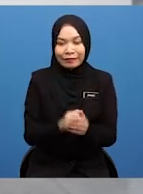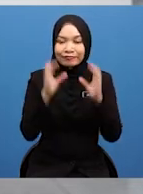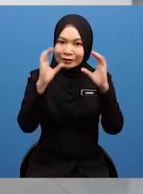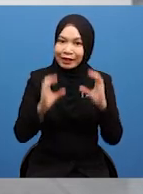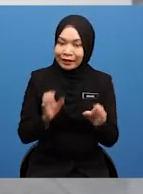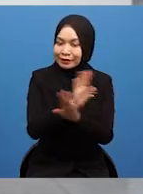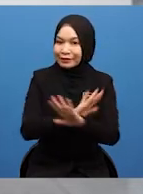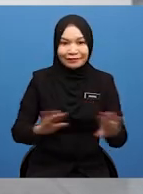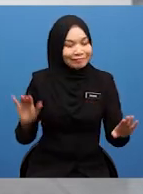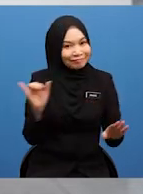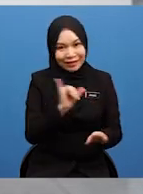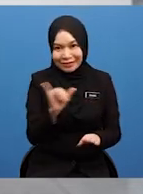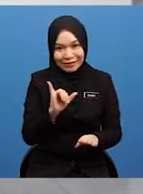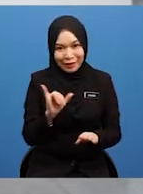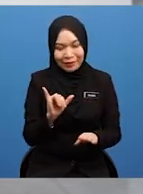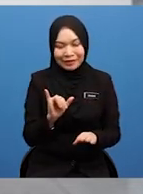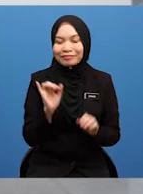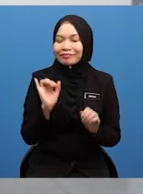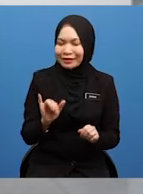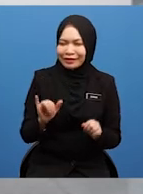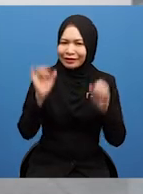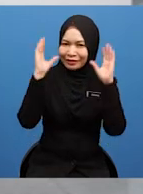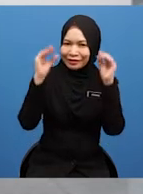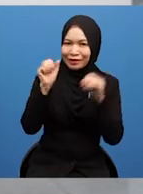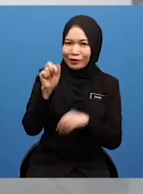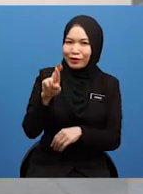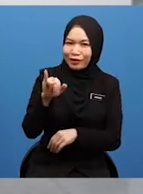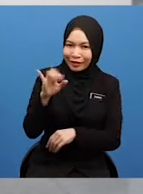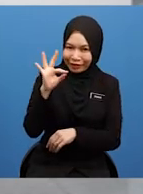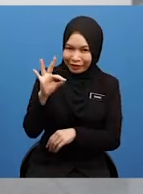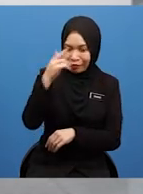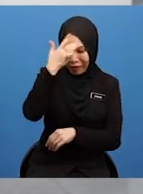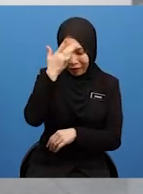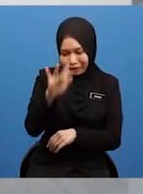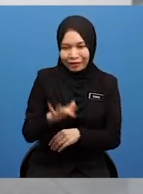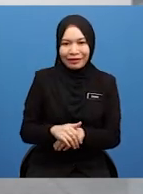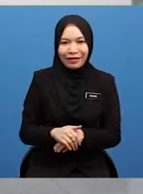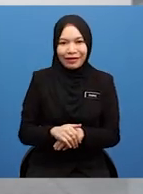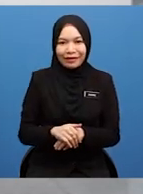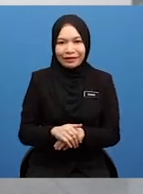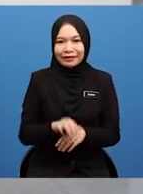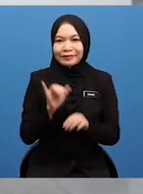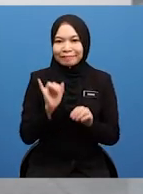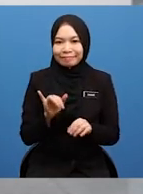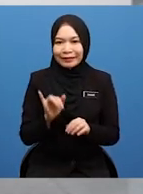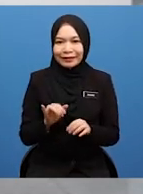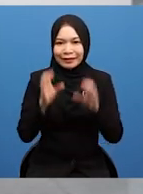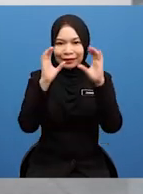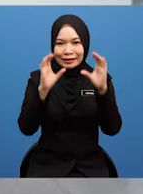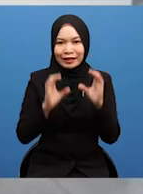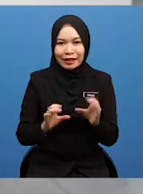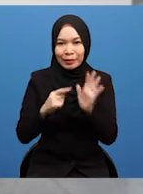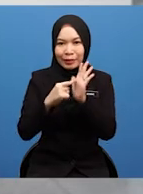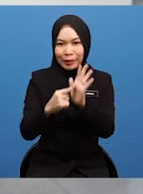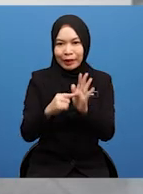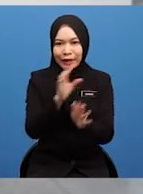betul cigarette memang hebat juga re Pameran untuk karya bagi pengkaryaan berbeza daripada pameran yang